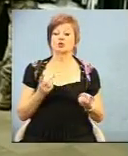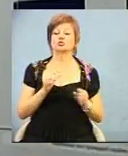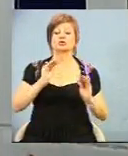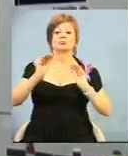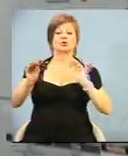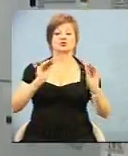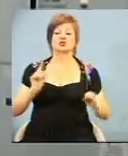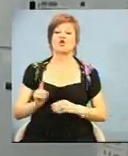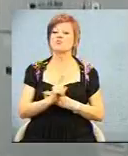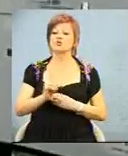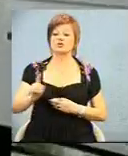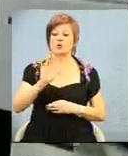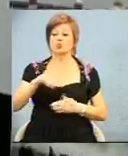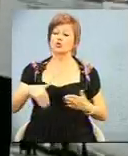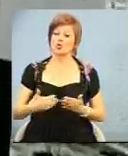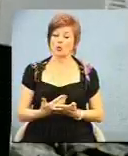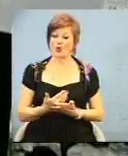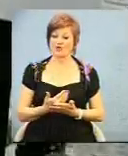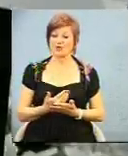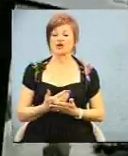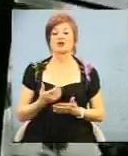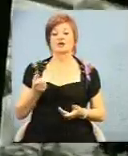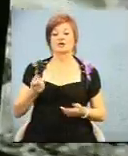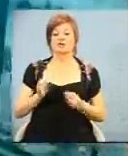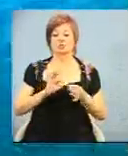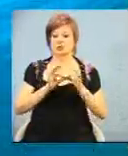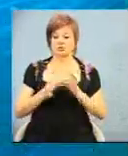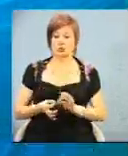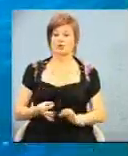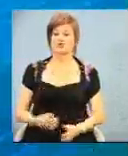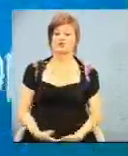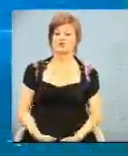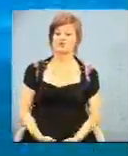у музеї. Вона буде оновлена згідно нових історичних подробиць.